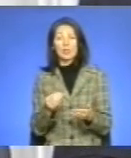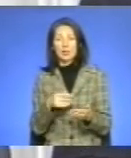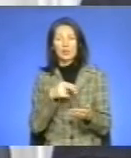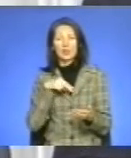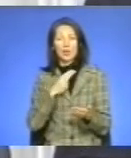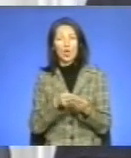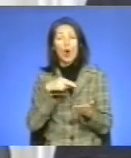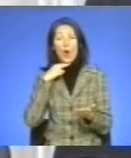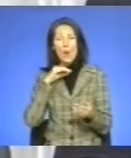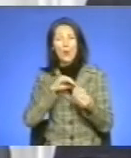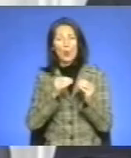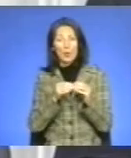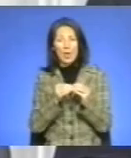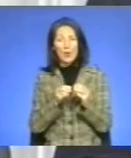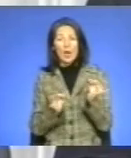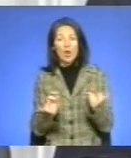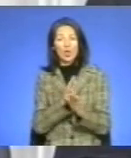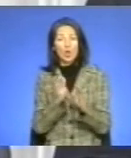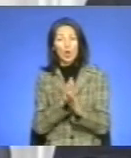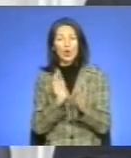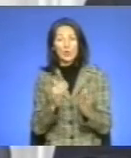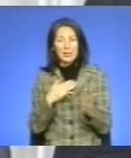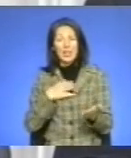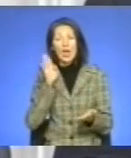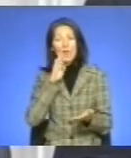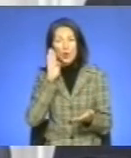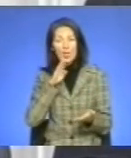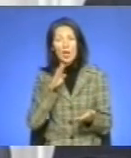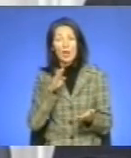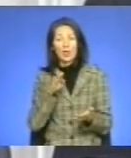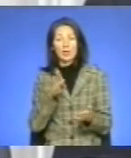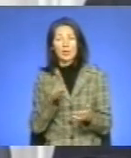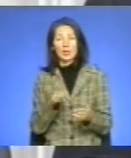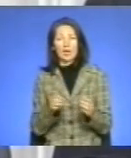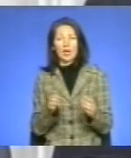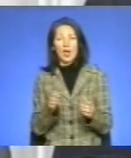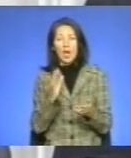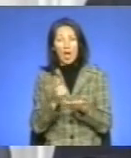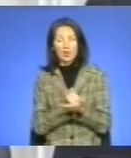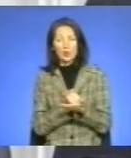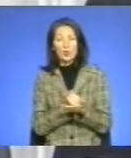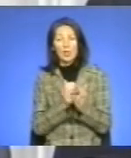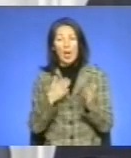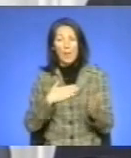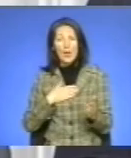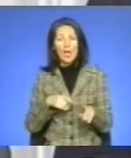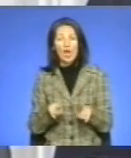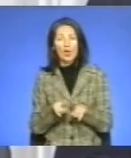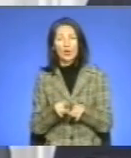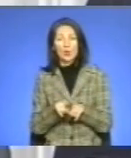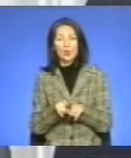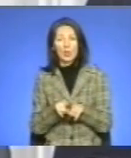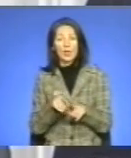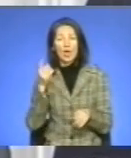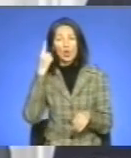ми і не обділені водою, ресурсами, водними ресурсами, як Тернопільська область, але ми все ж таки думаємо про те,